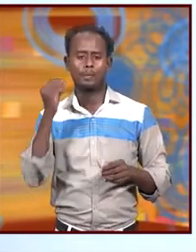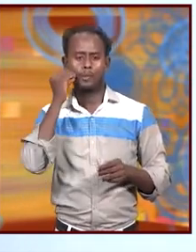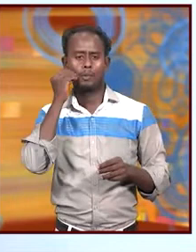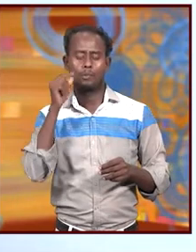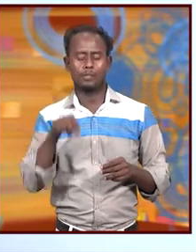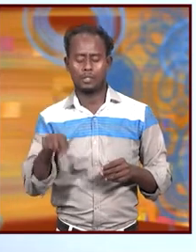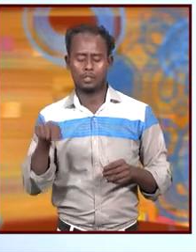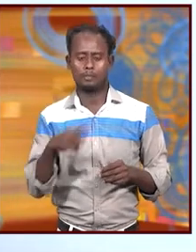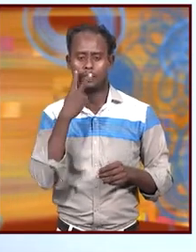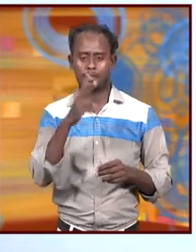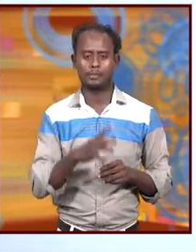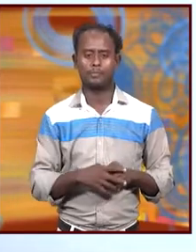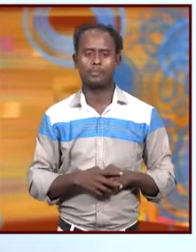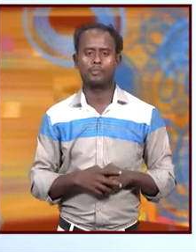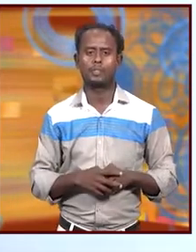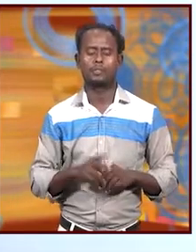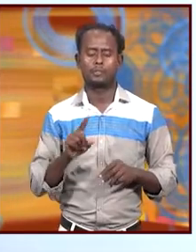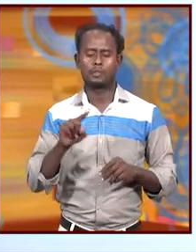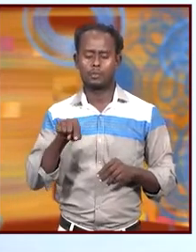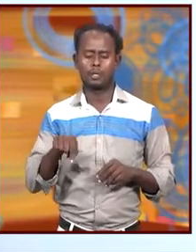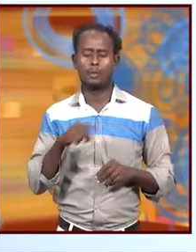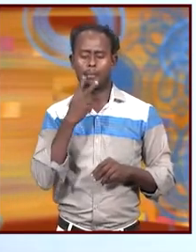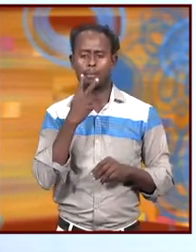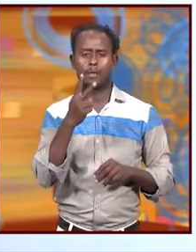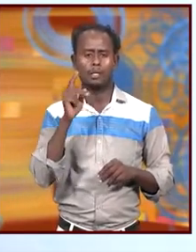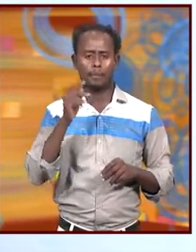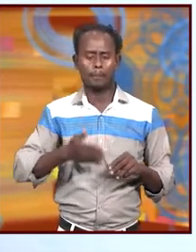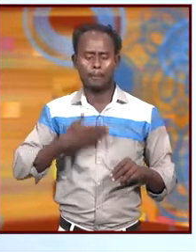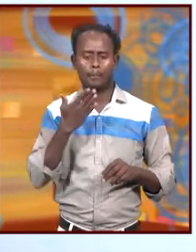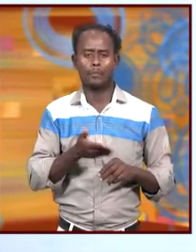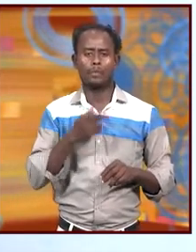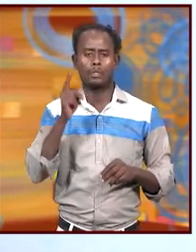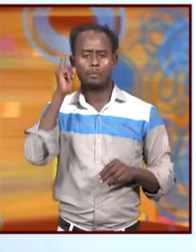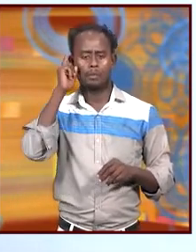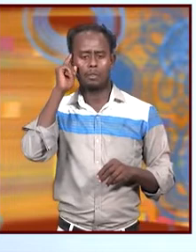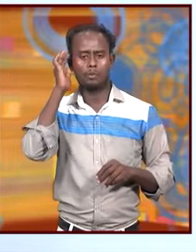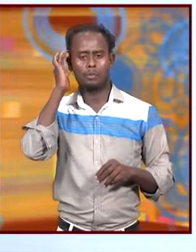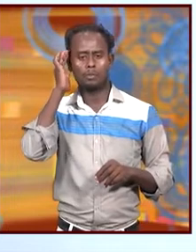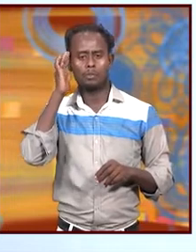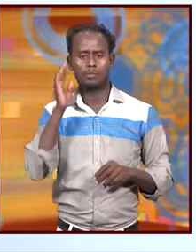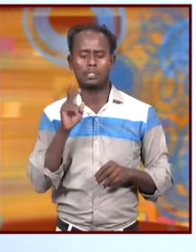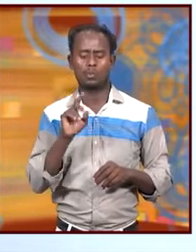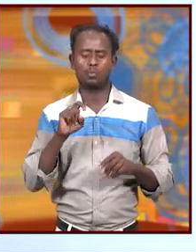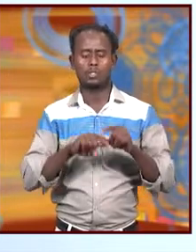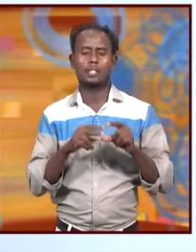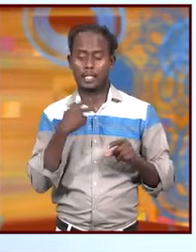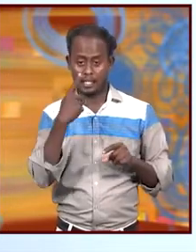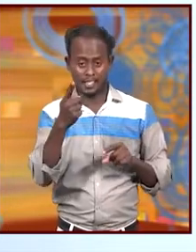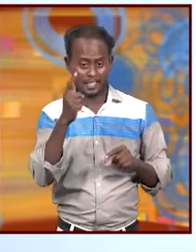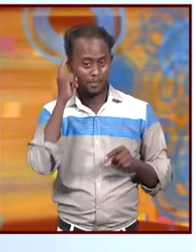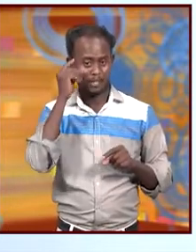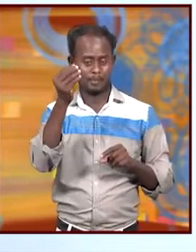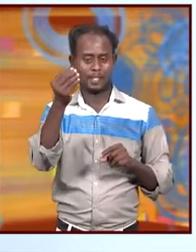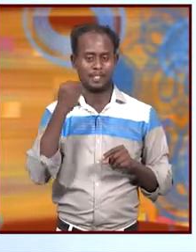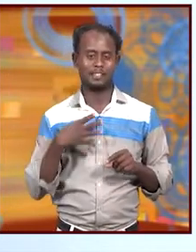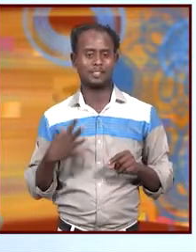நிலைக்கு வந்திருக்கின்றோம். இதுவரை நாம் படித்த புரிந்த பகுதிகளிலிருந்து சிற்சில வினாக்களை நான் கேட்க